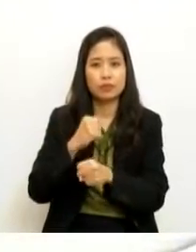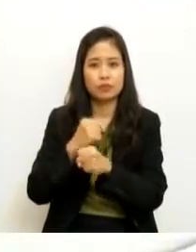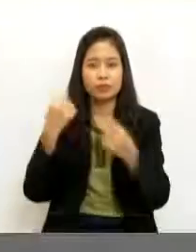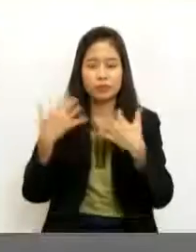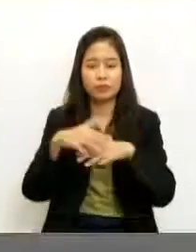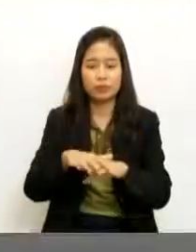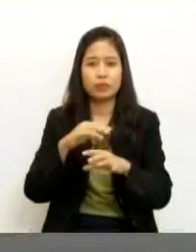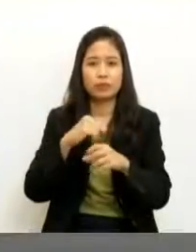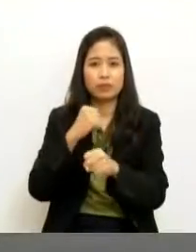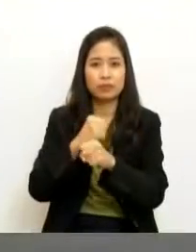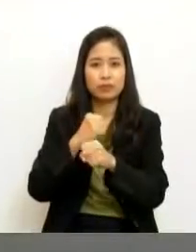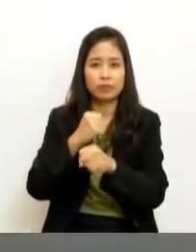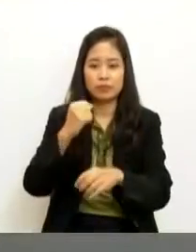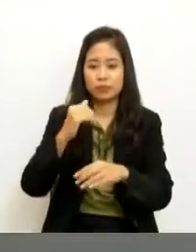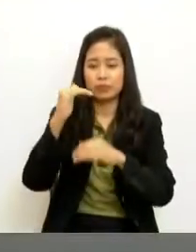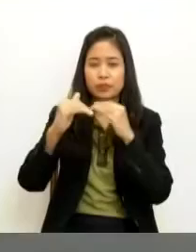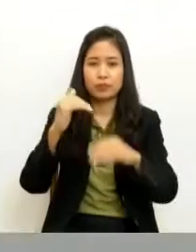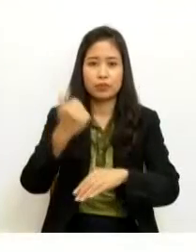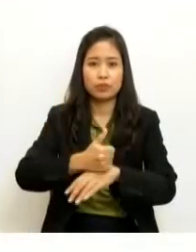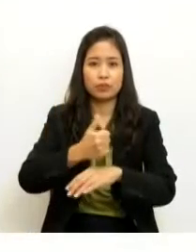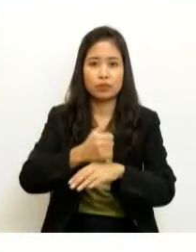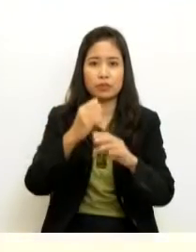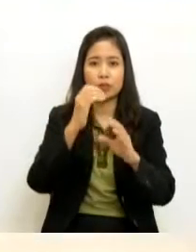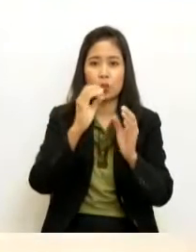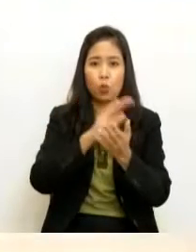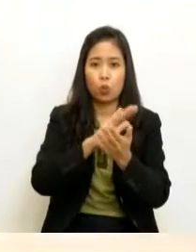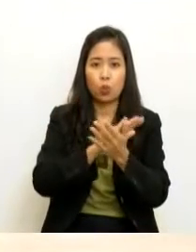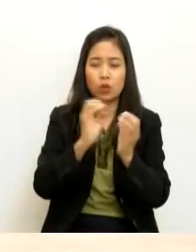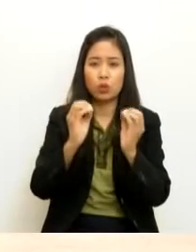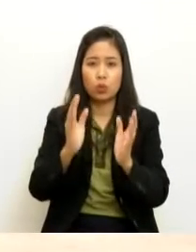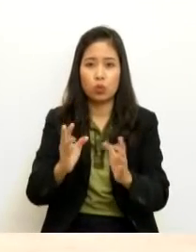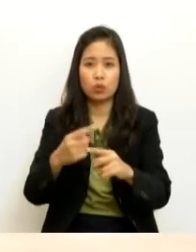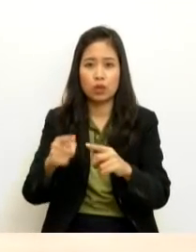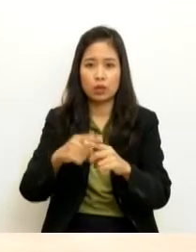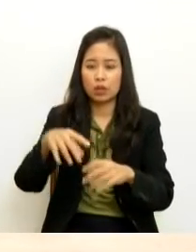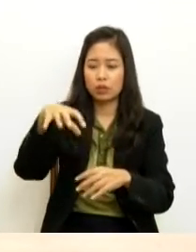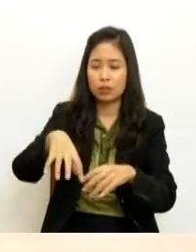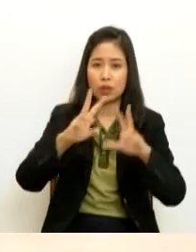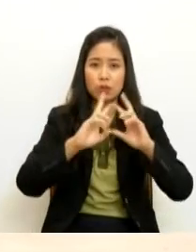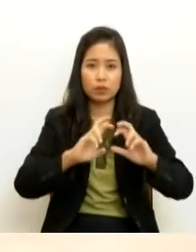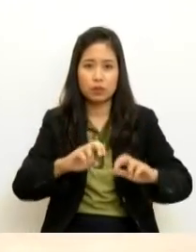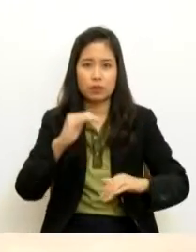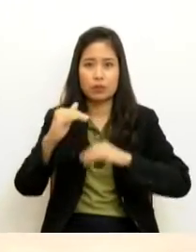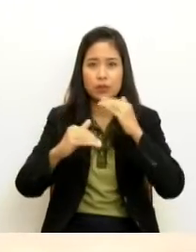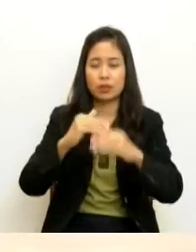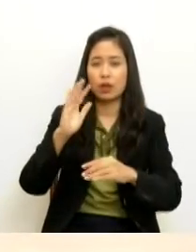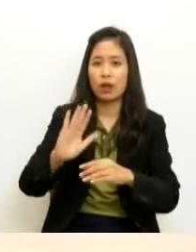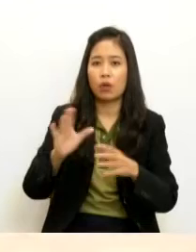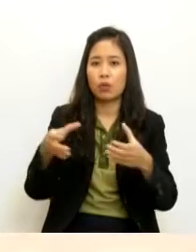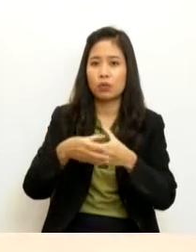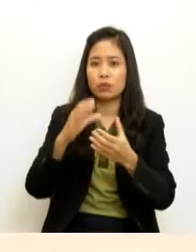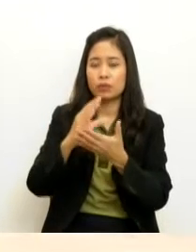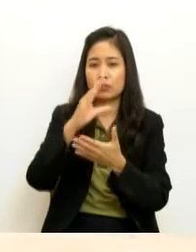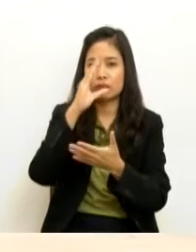ยภาพผู้บริหารสถานศึกษาและครูผู้สอนและสถาบันวิจัยพัฒนาและสาธิตการศึกษามห